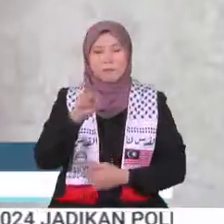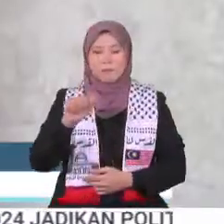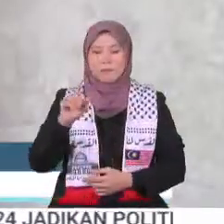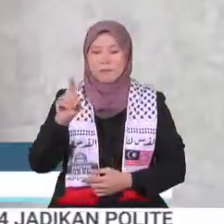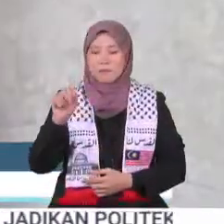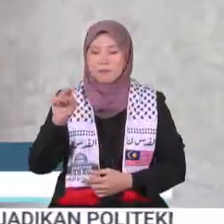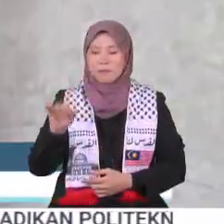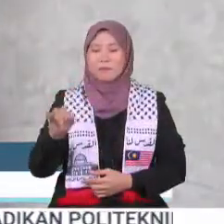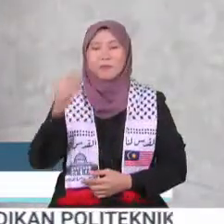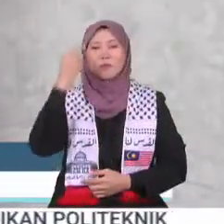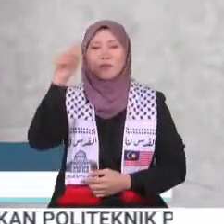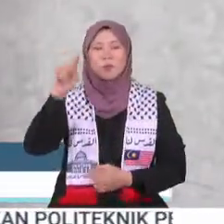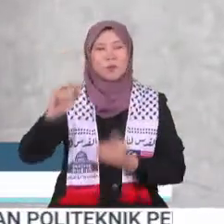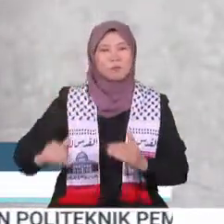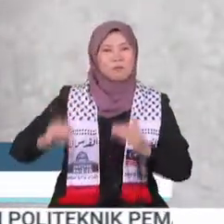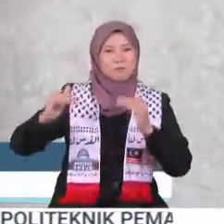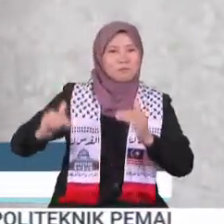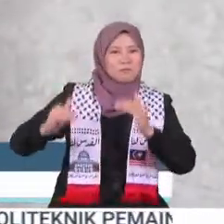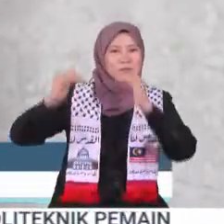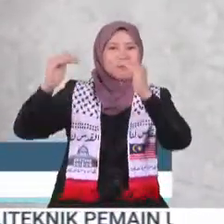demi nak meningkatkan tahap